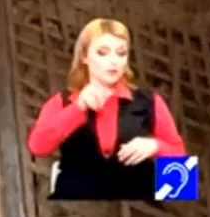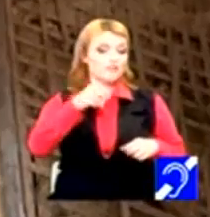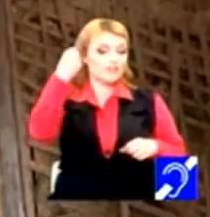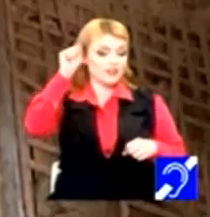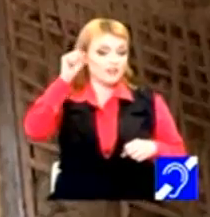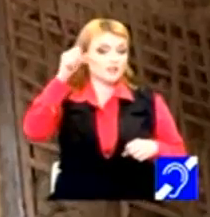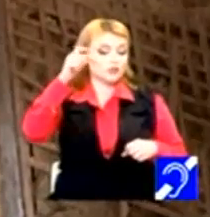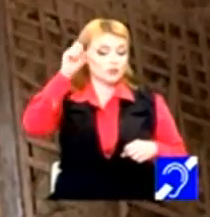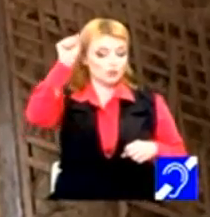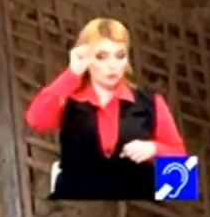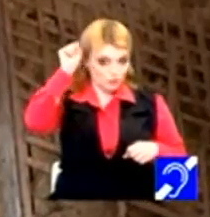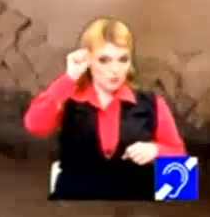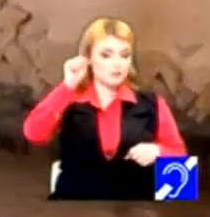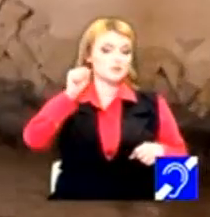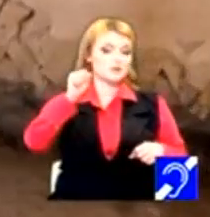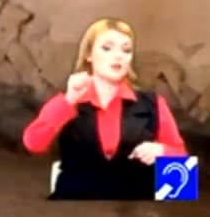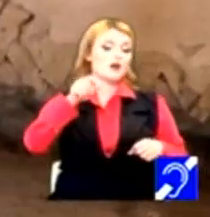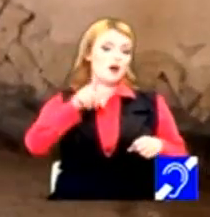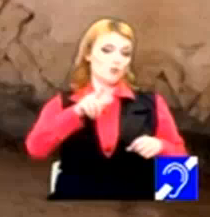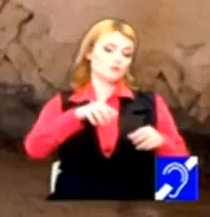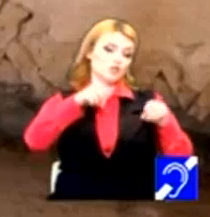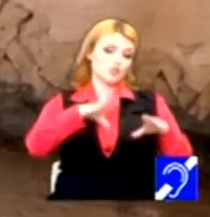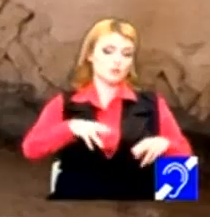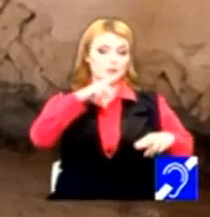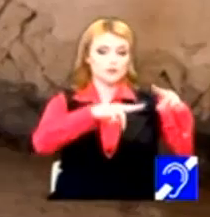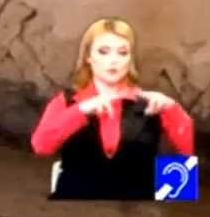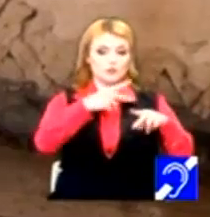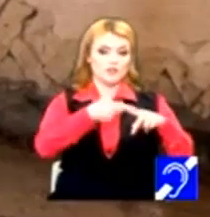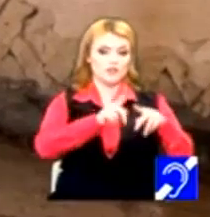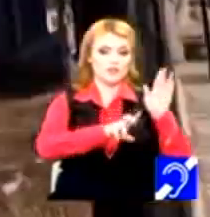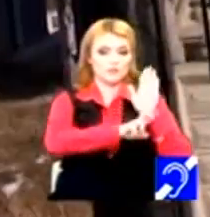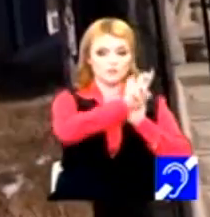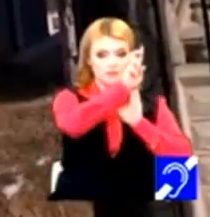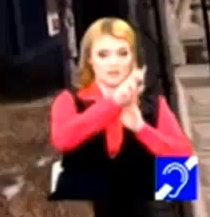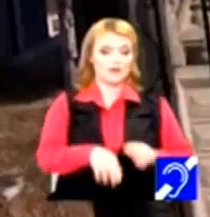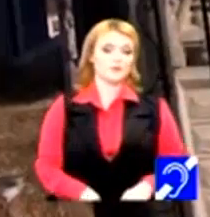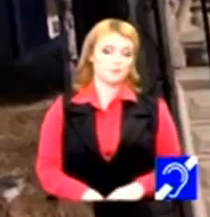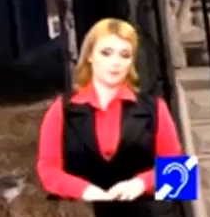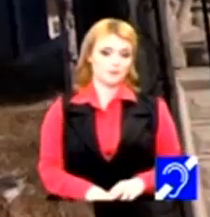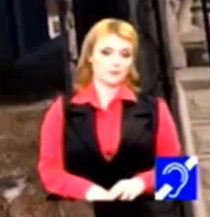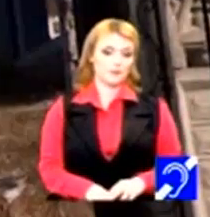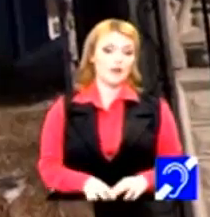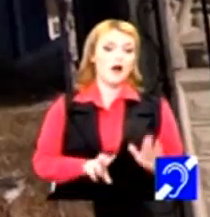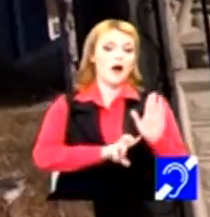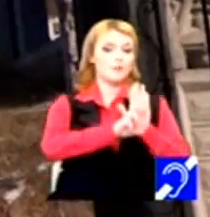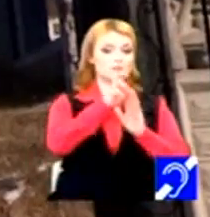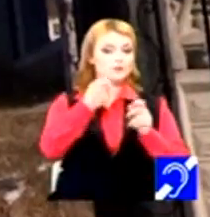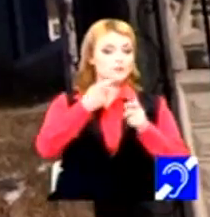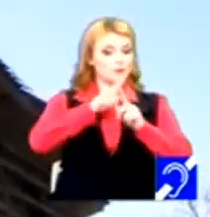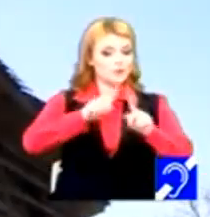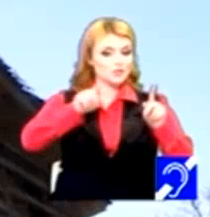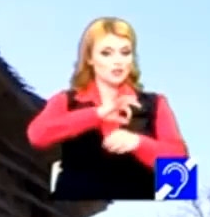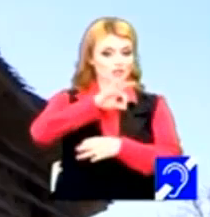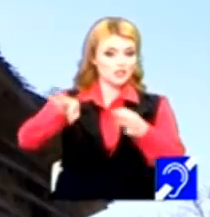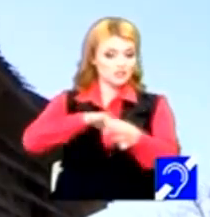pui ramul acestei bisericuți, Arhanghel și Mihail. Biserica are o arhitectură aparte, care